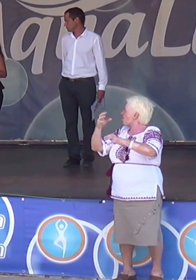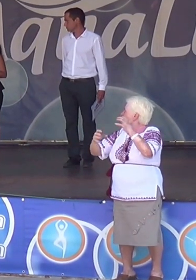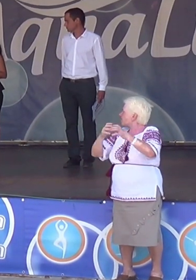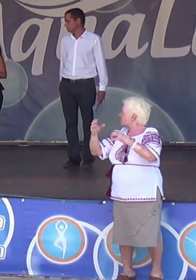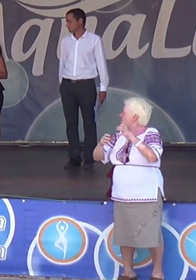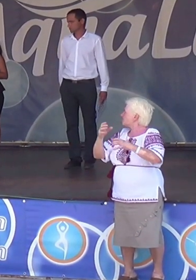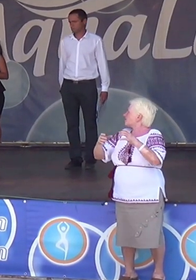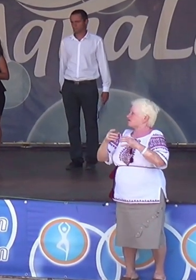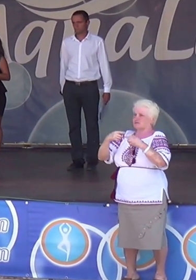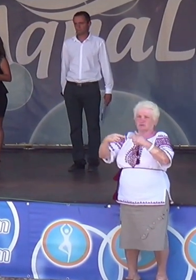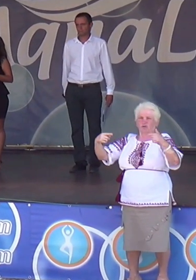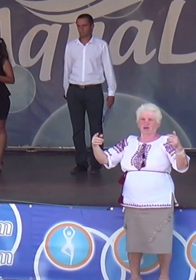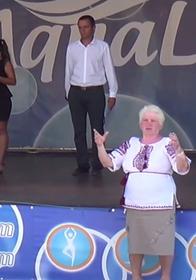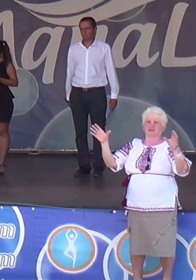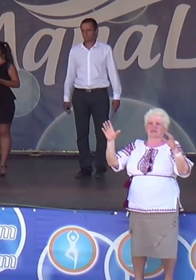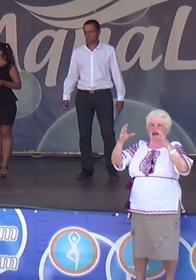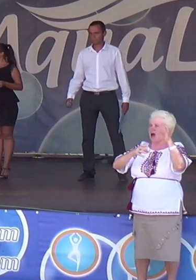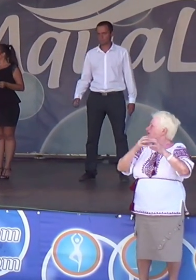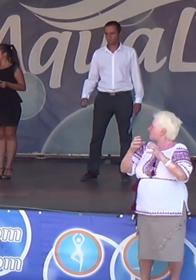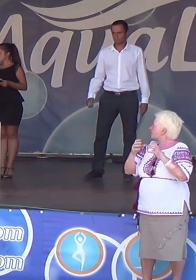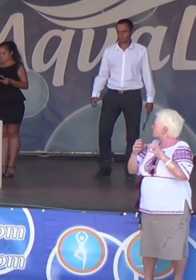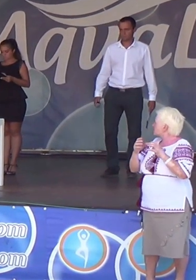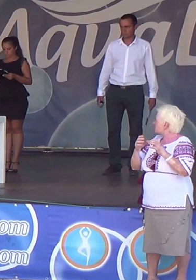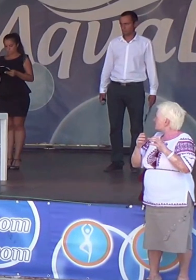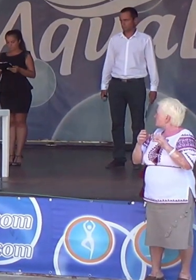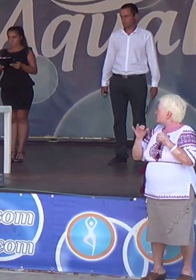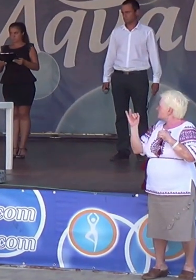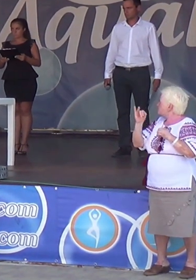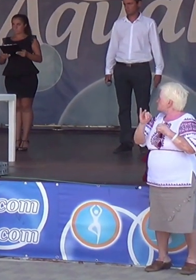большими делегациями, некоторые впервые. И я...